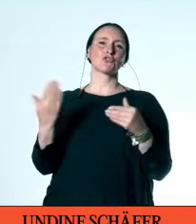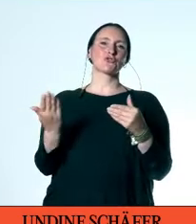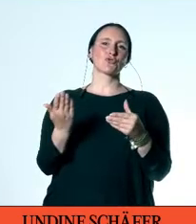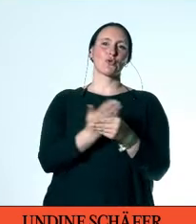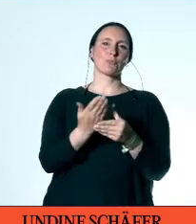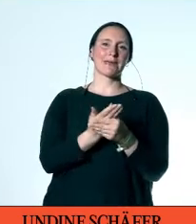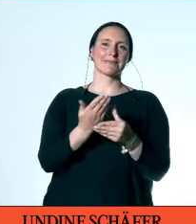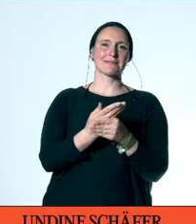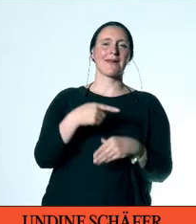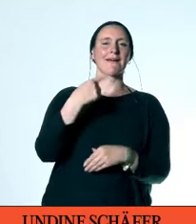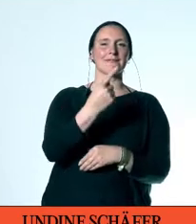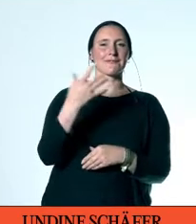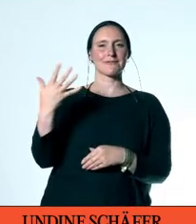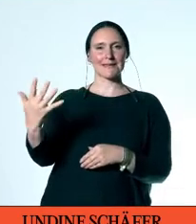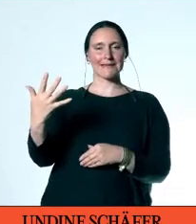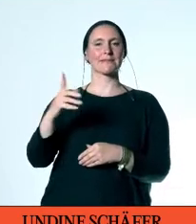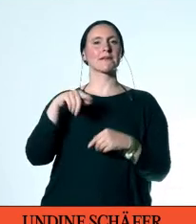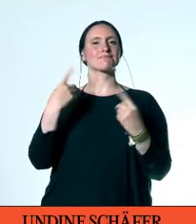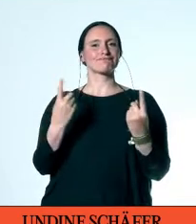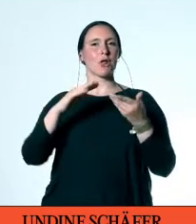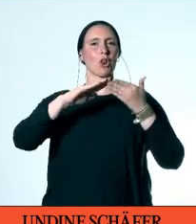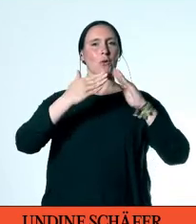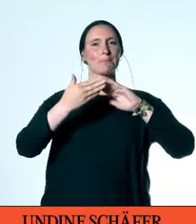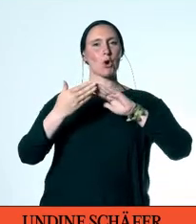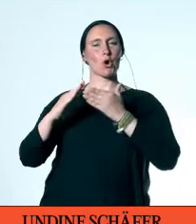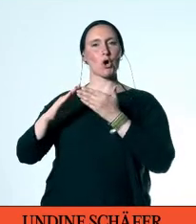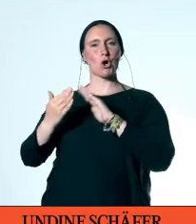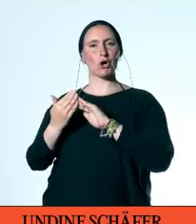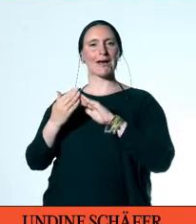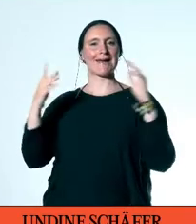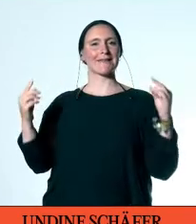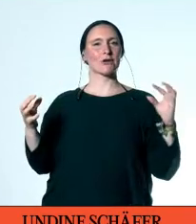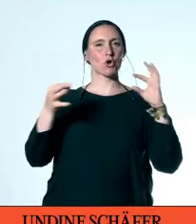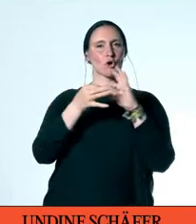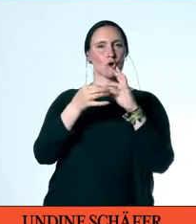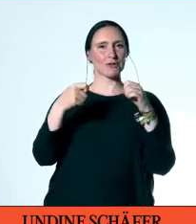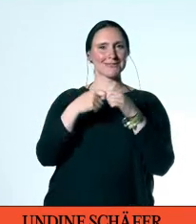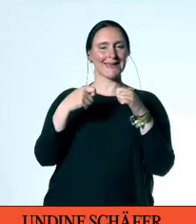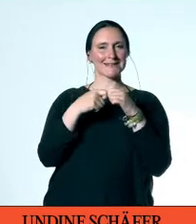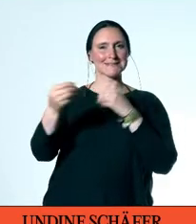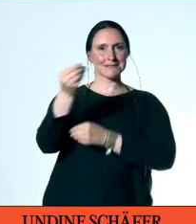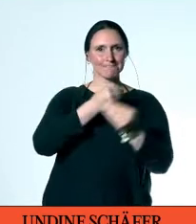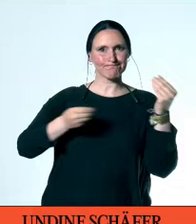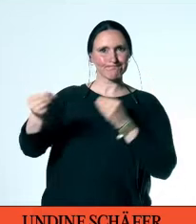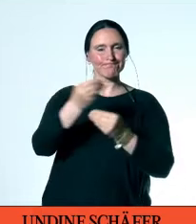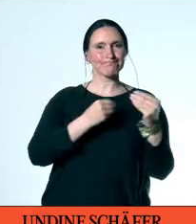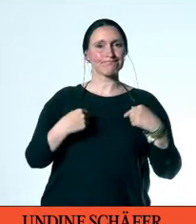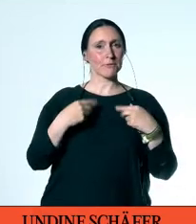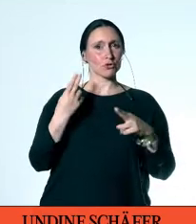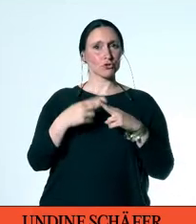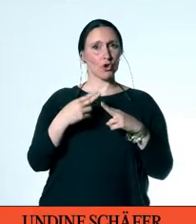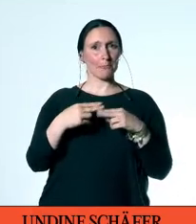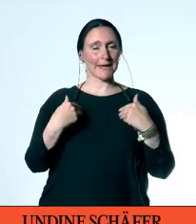zu unserer Veranstaltungsreihe Lumbung Kontext. Das ist die siebte und letzte